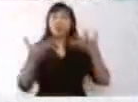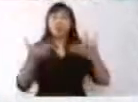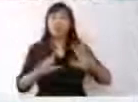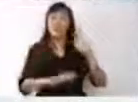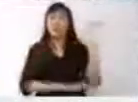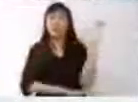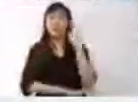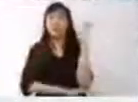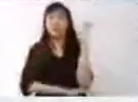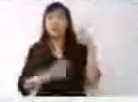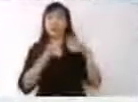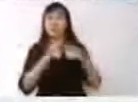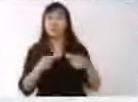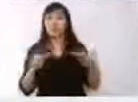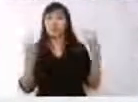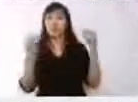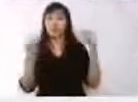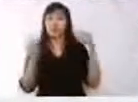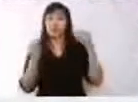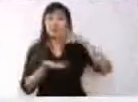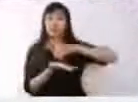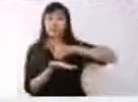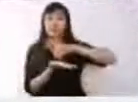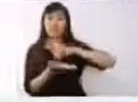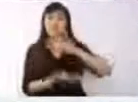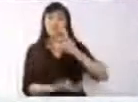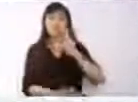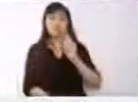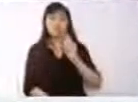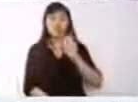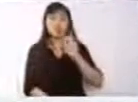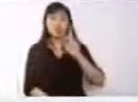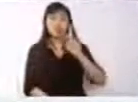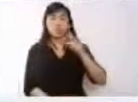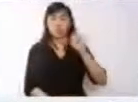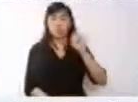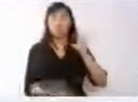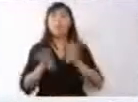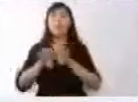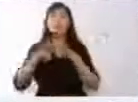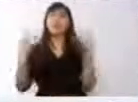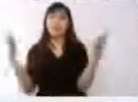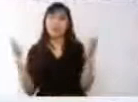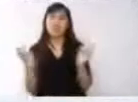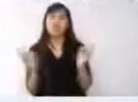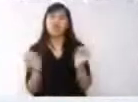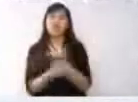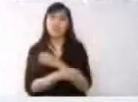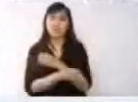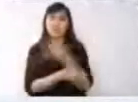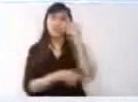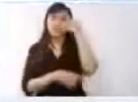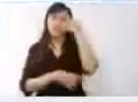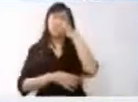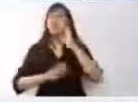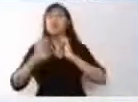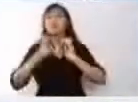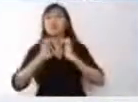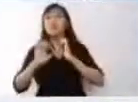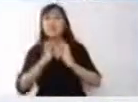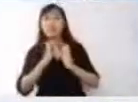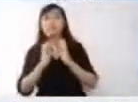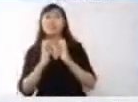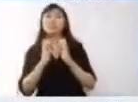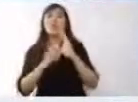po, simula nung June 1 hanggang ngayon po, and perhaps for the foreseeable future, appointment basis muna po ang